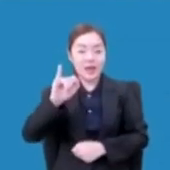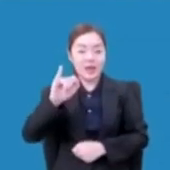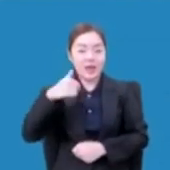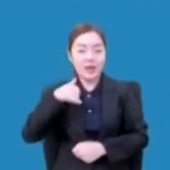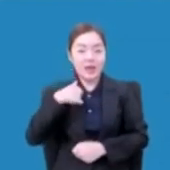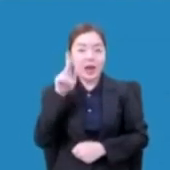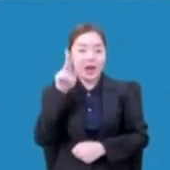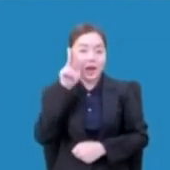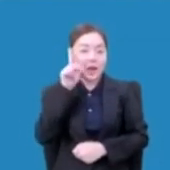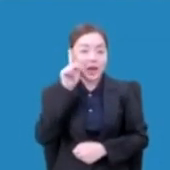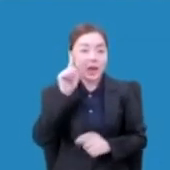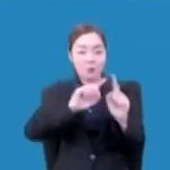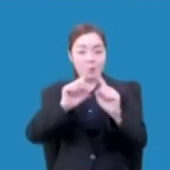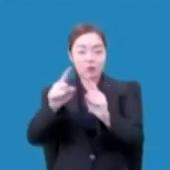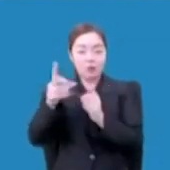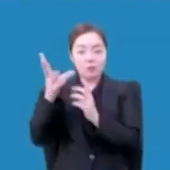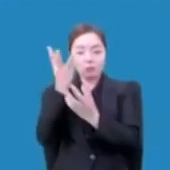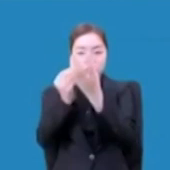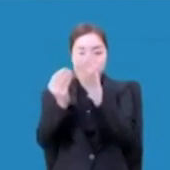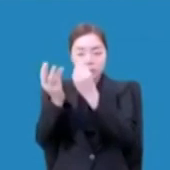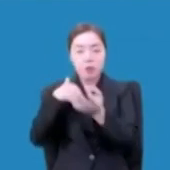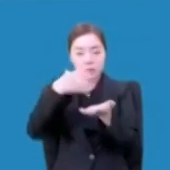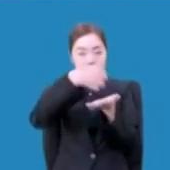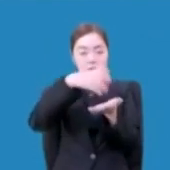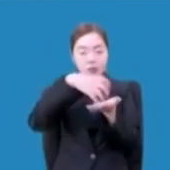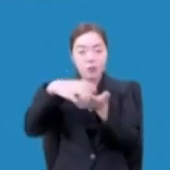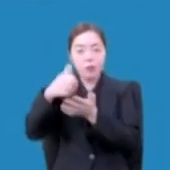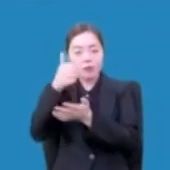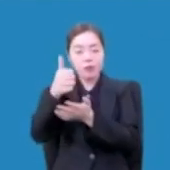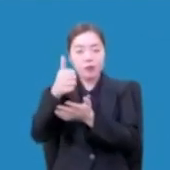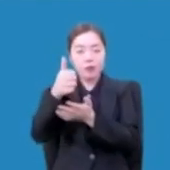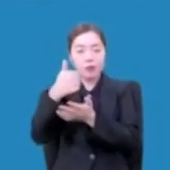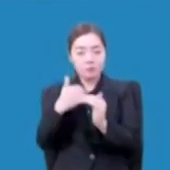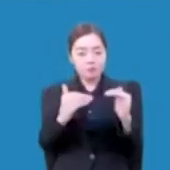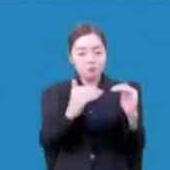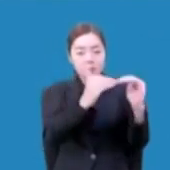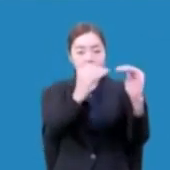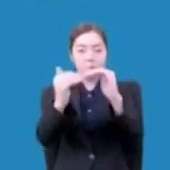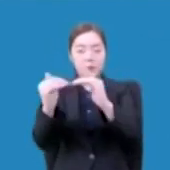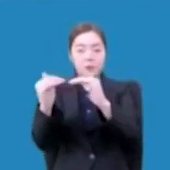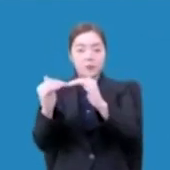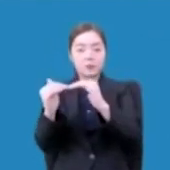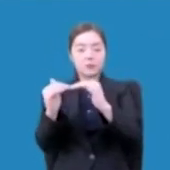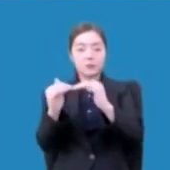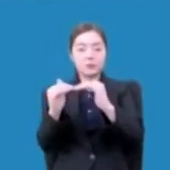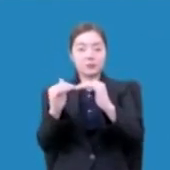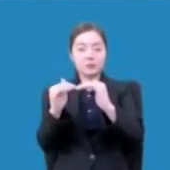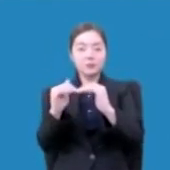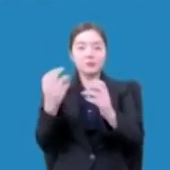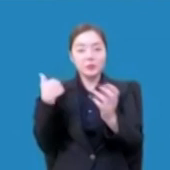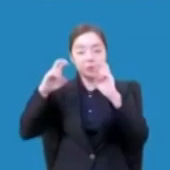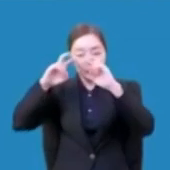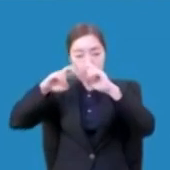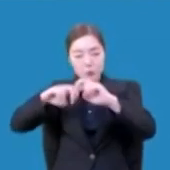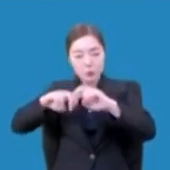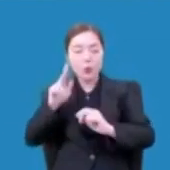ารของทุกชุมชนทั่วประเทศผมจะทำให้เกิดความเท่าเทียมของการเข้าถึงข้อมูลและการวิเคราะห์เจาะลึกประเด็น